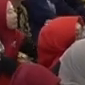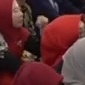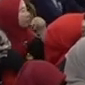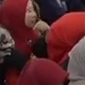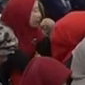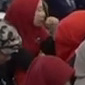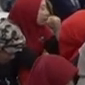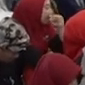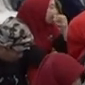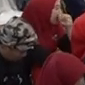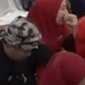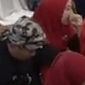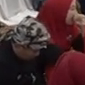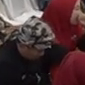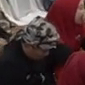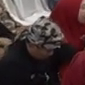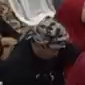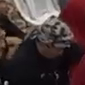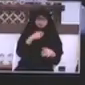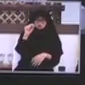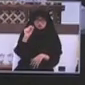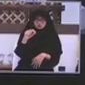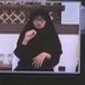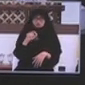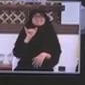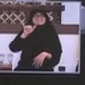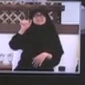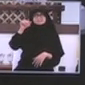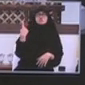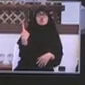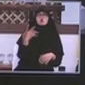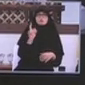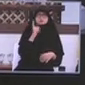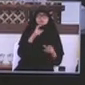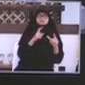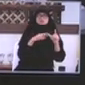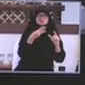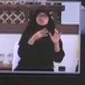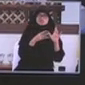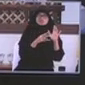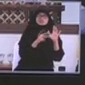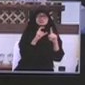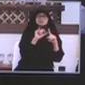intinya mau dikeruk gitu ya. Ya.